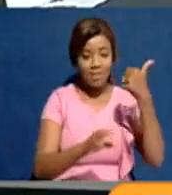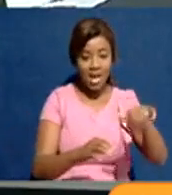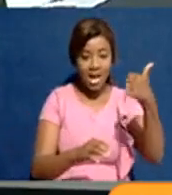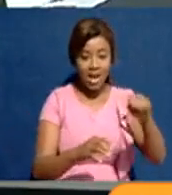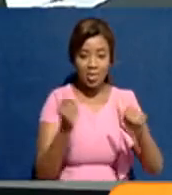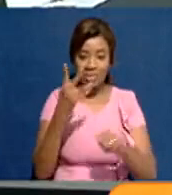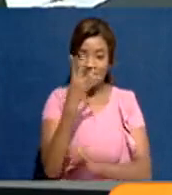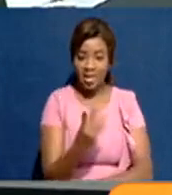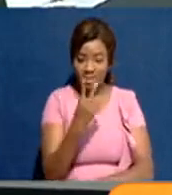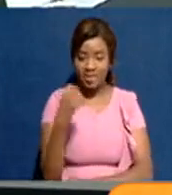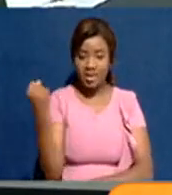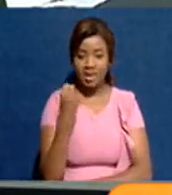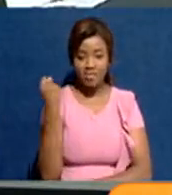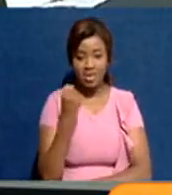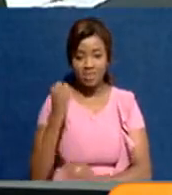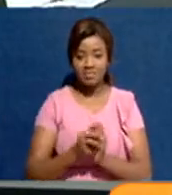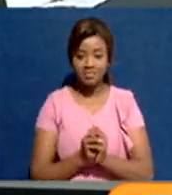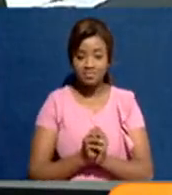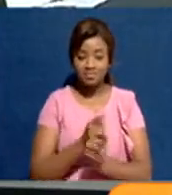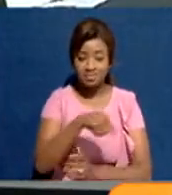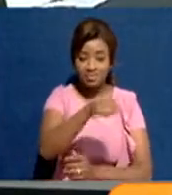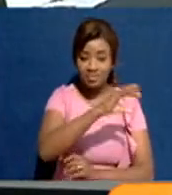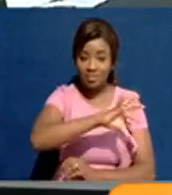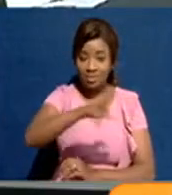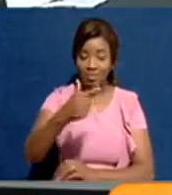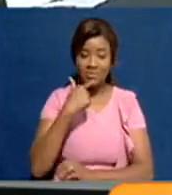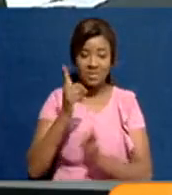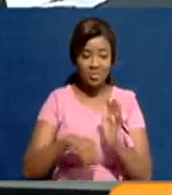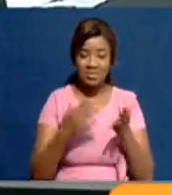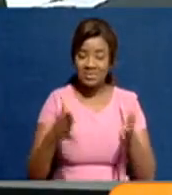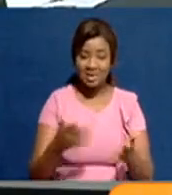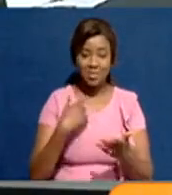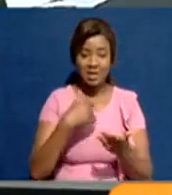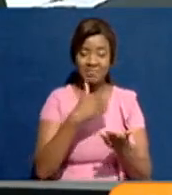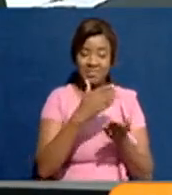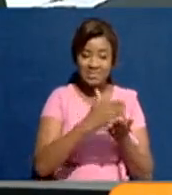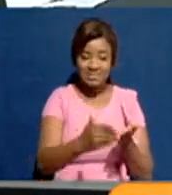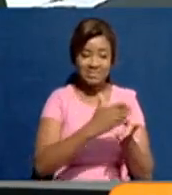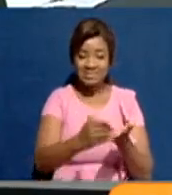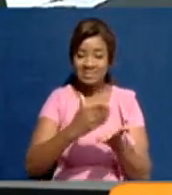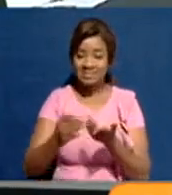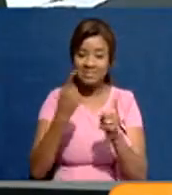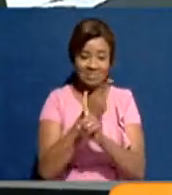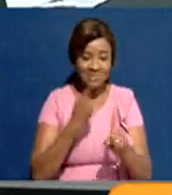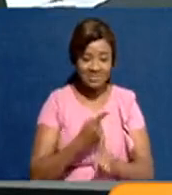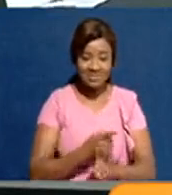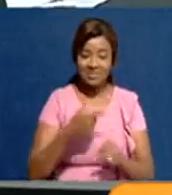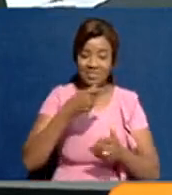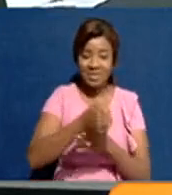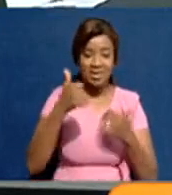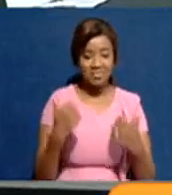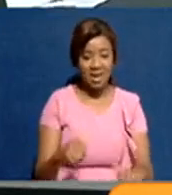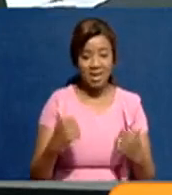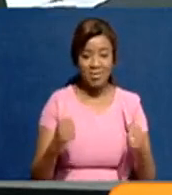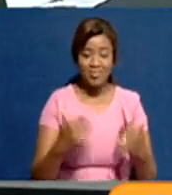mwezi Aprili na Mei. Naam, kaunti hizi zikisema zimelemewa na mzigo wa madeni ambao sasa unatishia kukwamisha kabisa shughuli